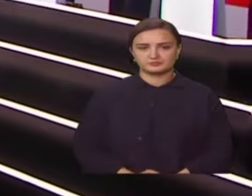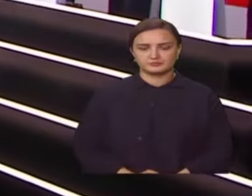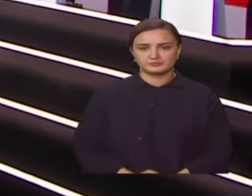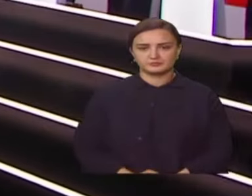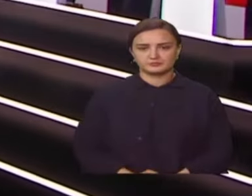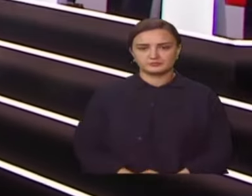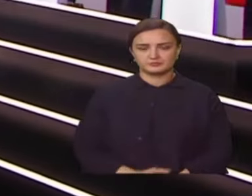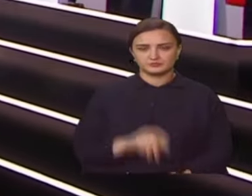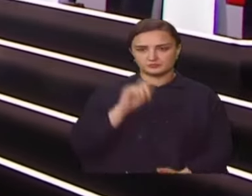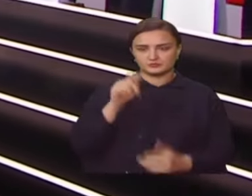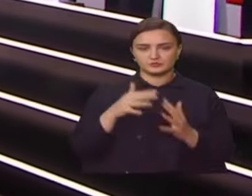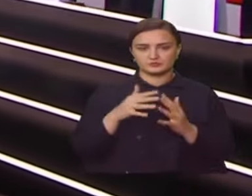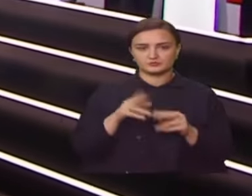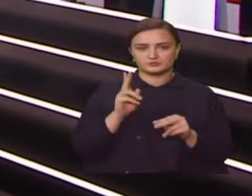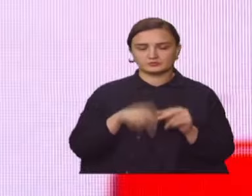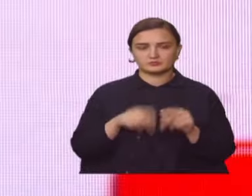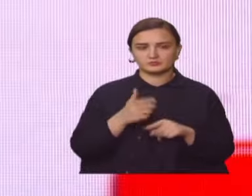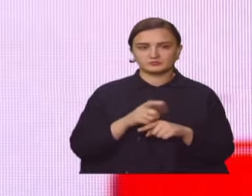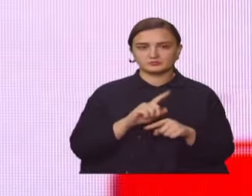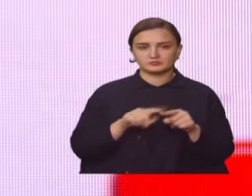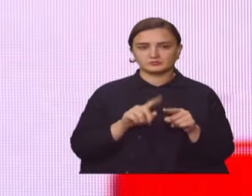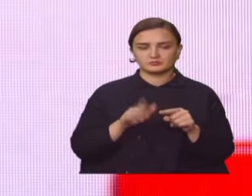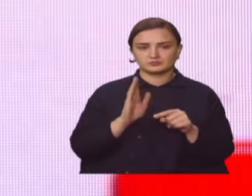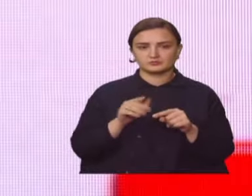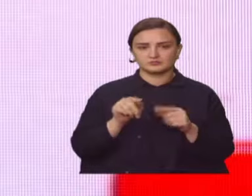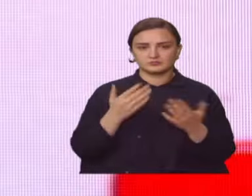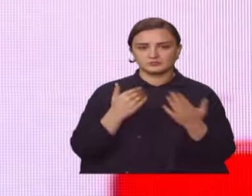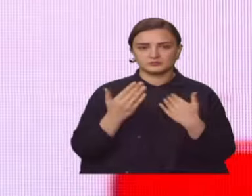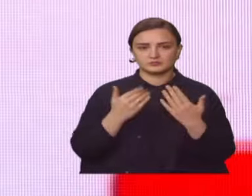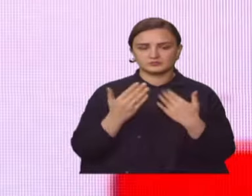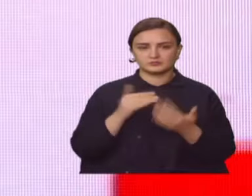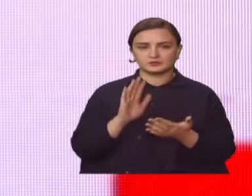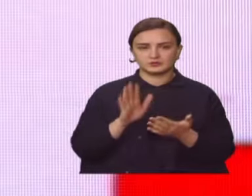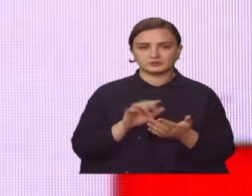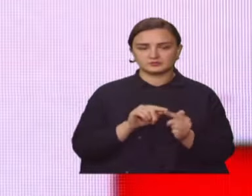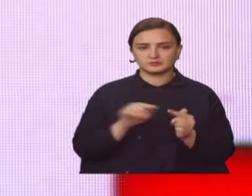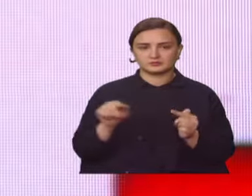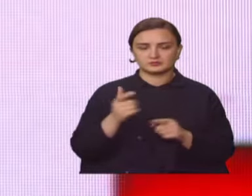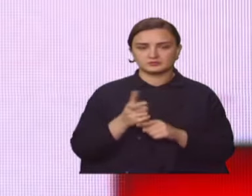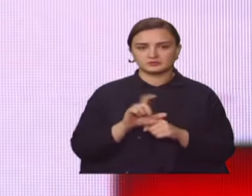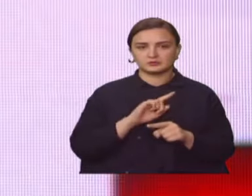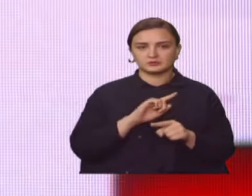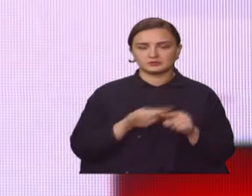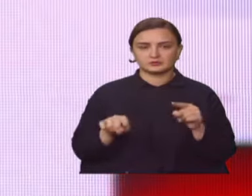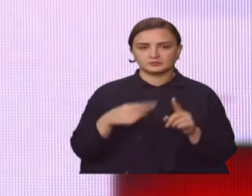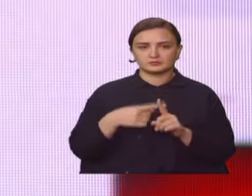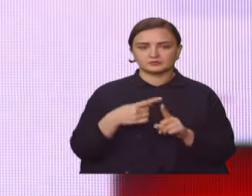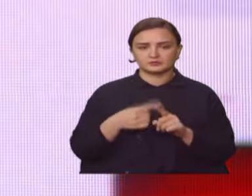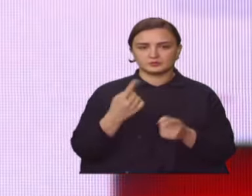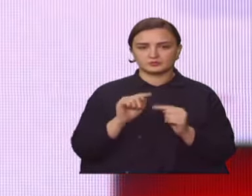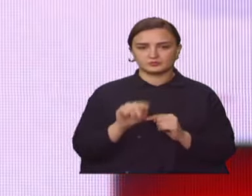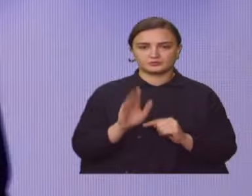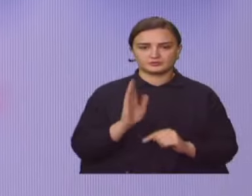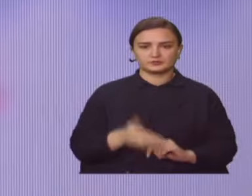დასრულებს. უკრაინაში ომი დასრულდება და ეს ძალიან მალე მოხდება. ეს ურთიერთობები გადაიტვირთება და ძალიან სწრაფ პოზიტიურ